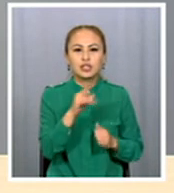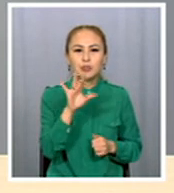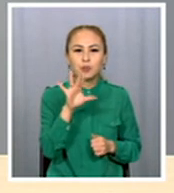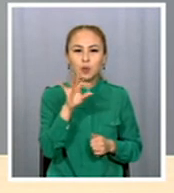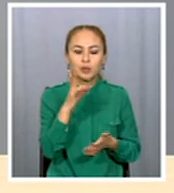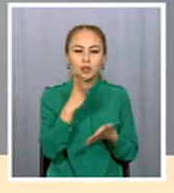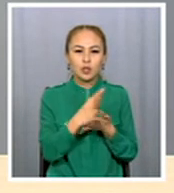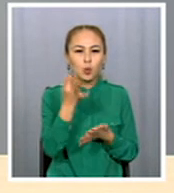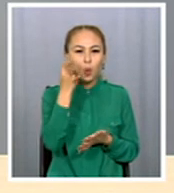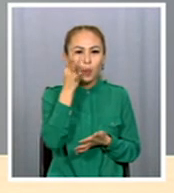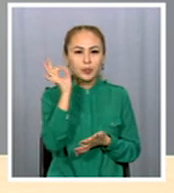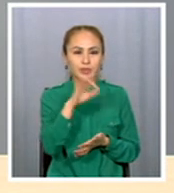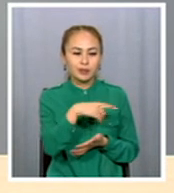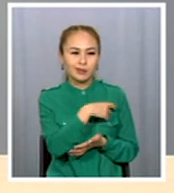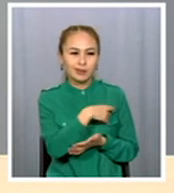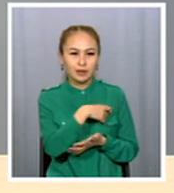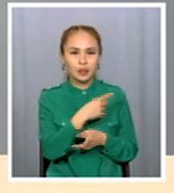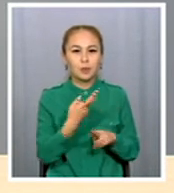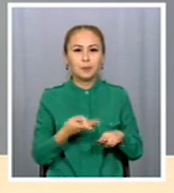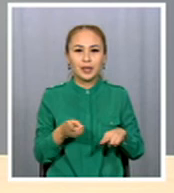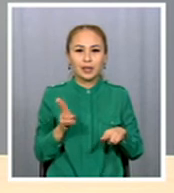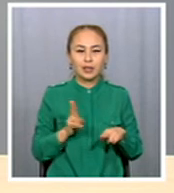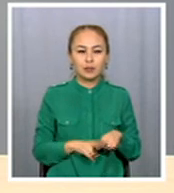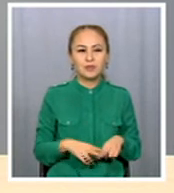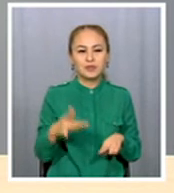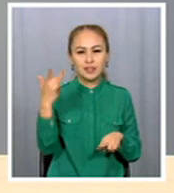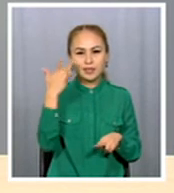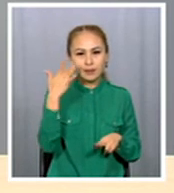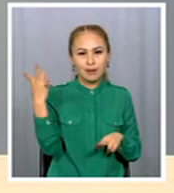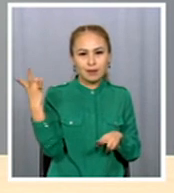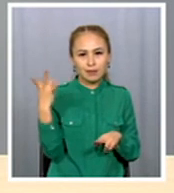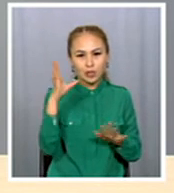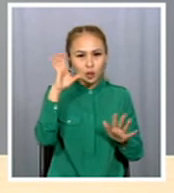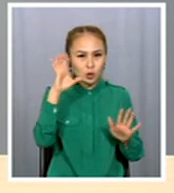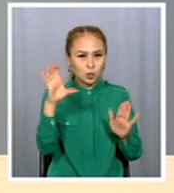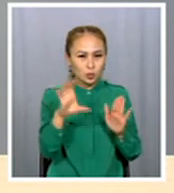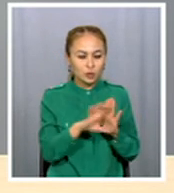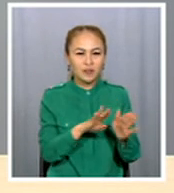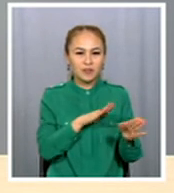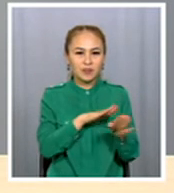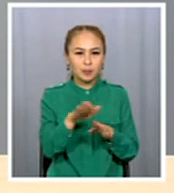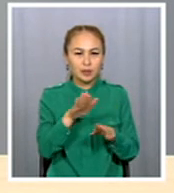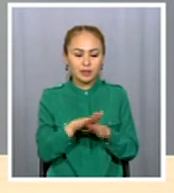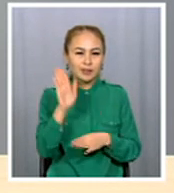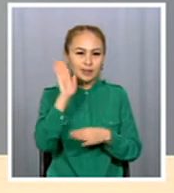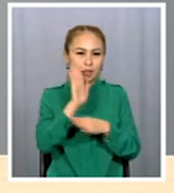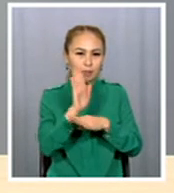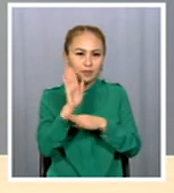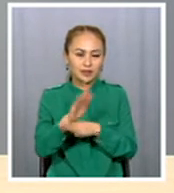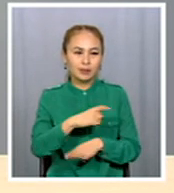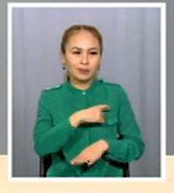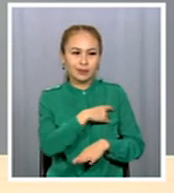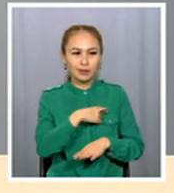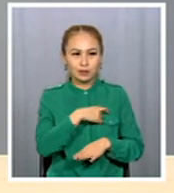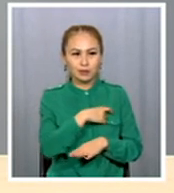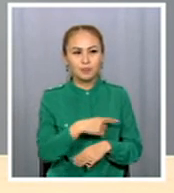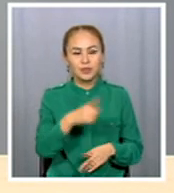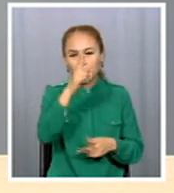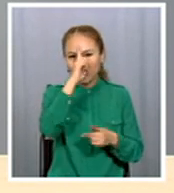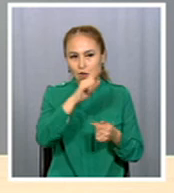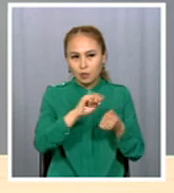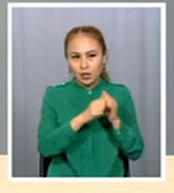опытный тренер, поэтому всегда надо слушать и выполнять требования тренера.